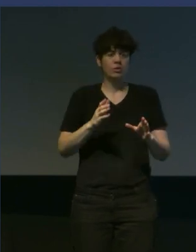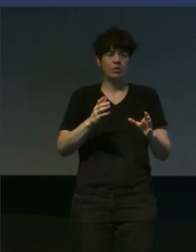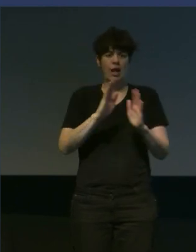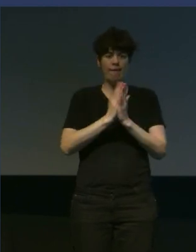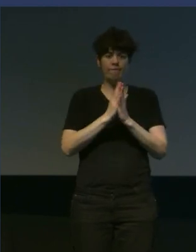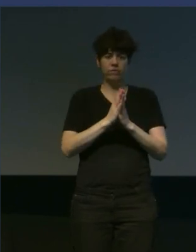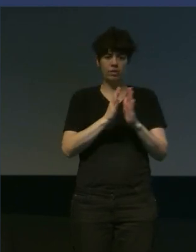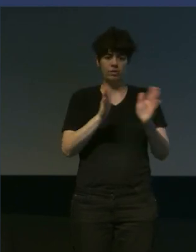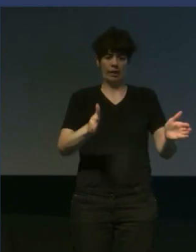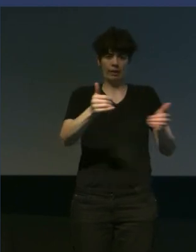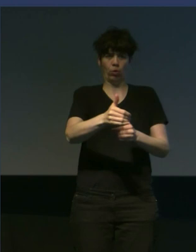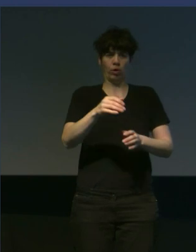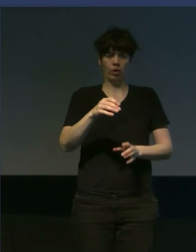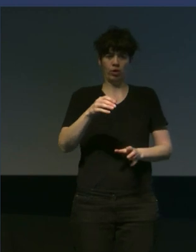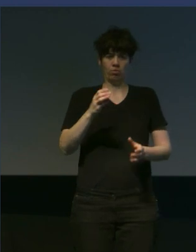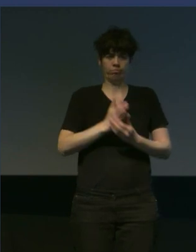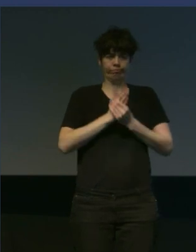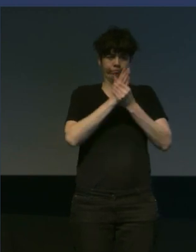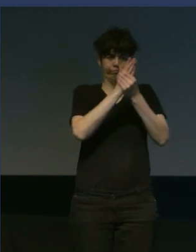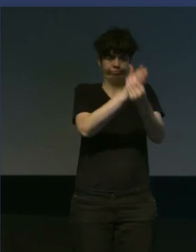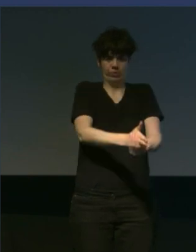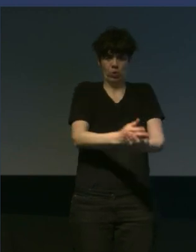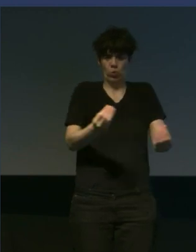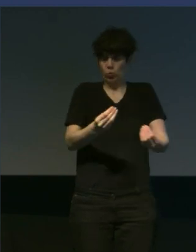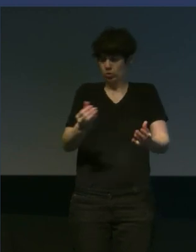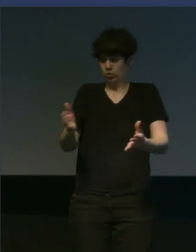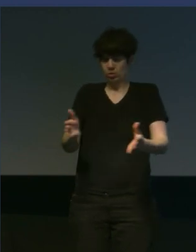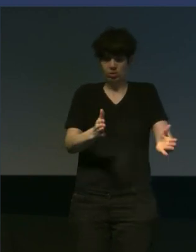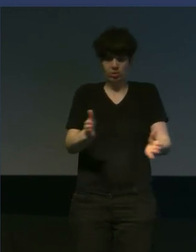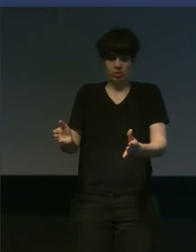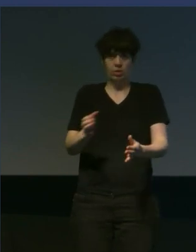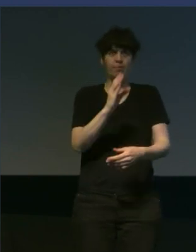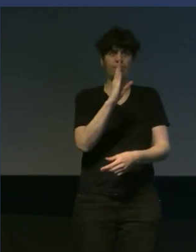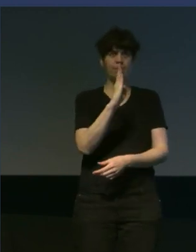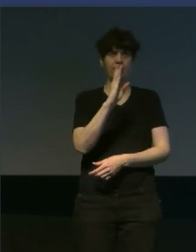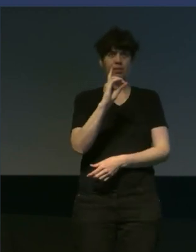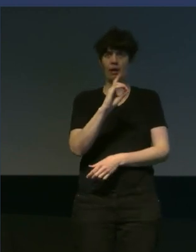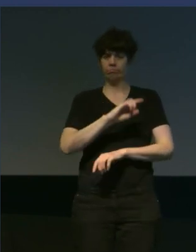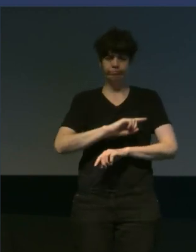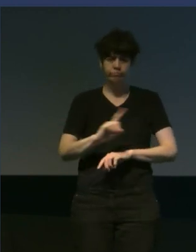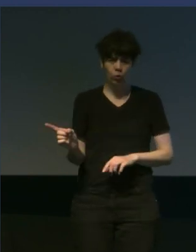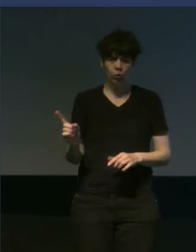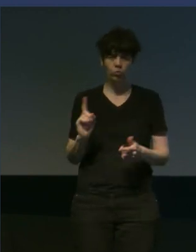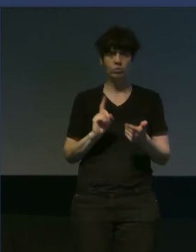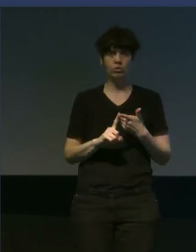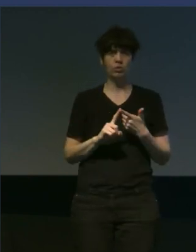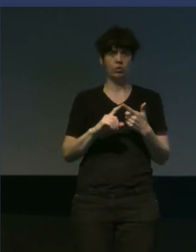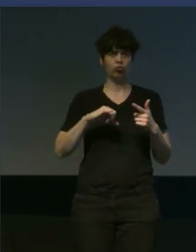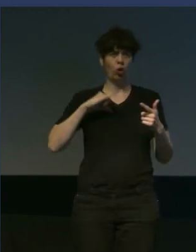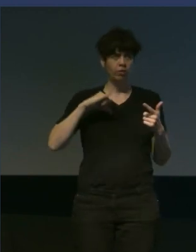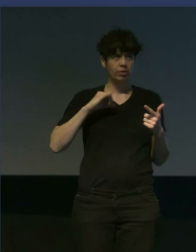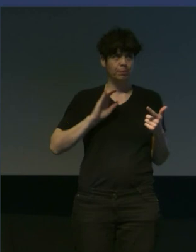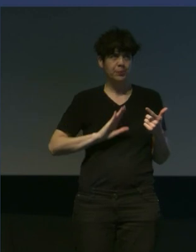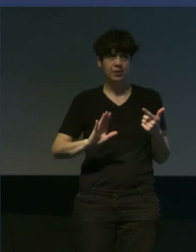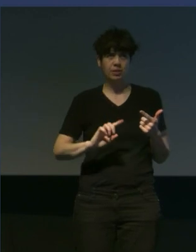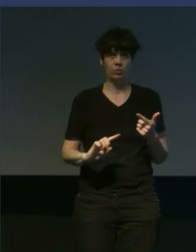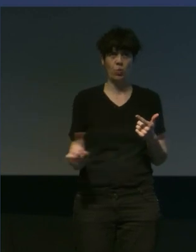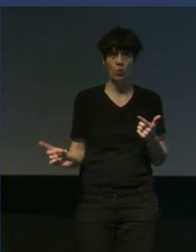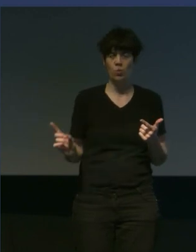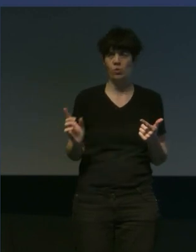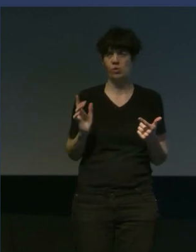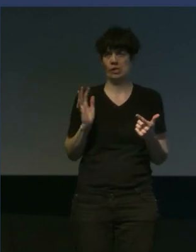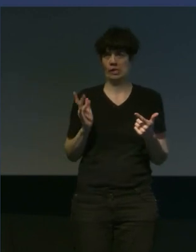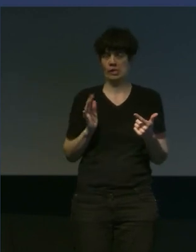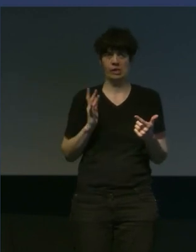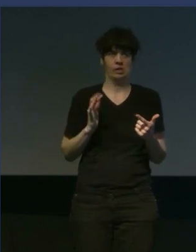livre. Donc, comme c'est quelque chose qui est ni de la BD, ni de quelque chose de jeunesse, en fait,